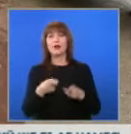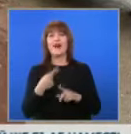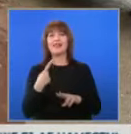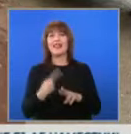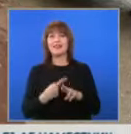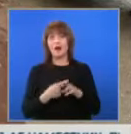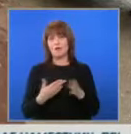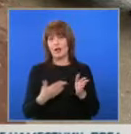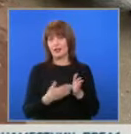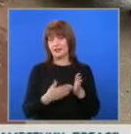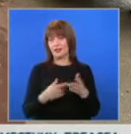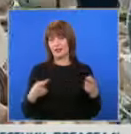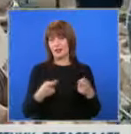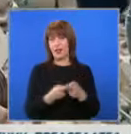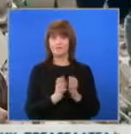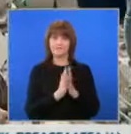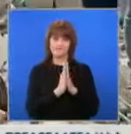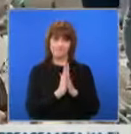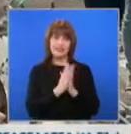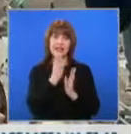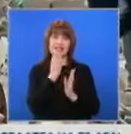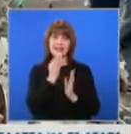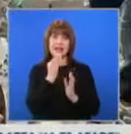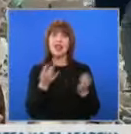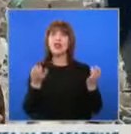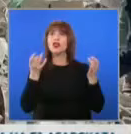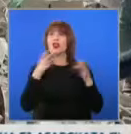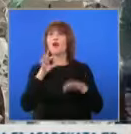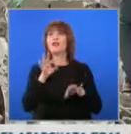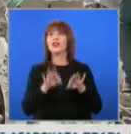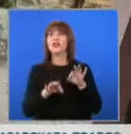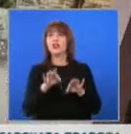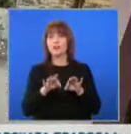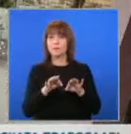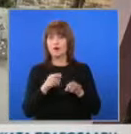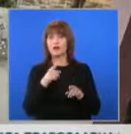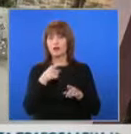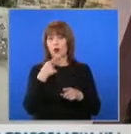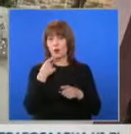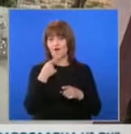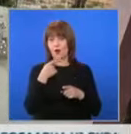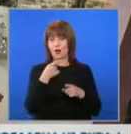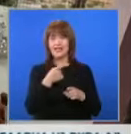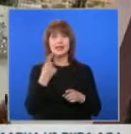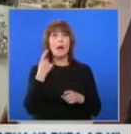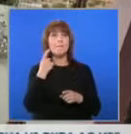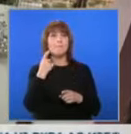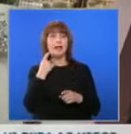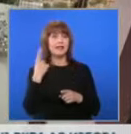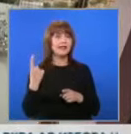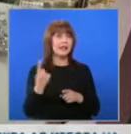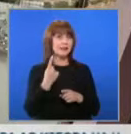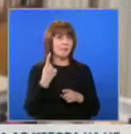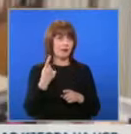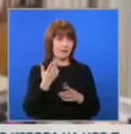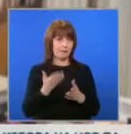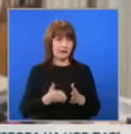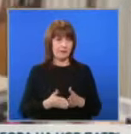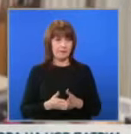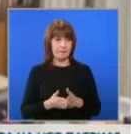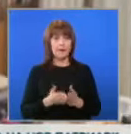Нетаняху за войната в Газа и призова Израел да проведе нови избори. Премиерът Нетаняху разговаря вчера по телефона с президента Байден за първи път от